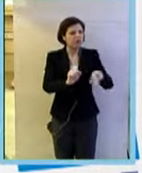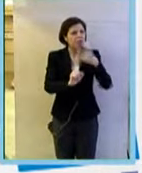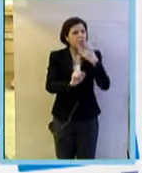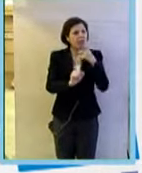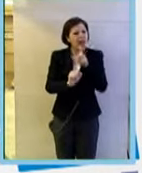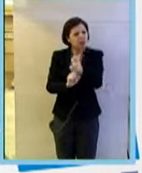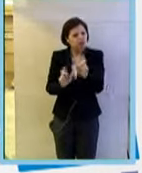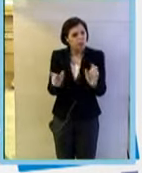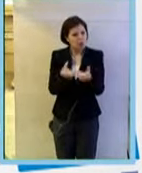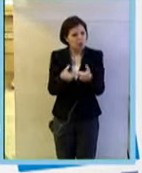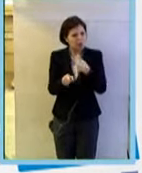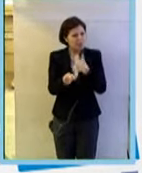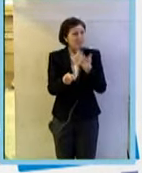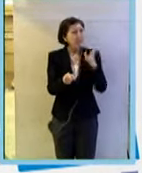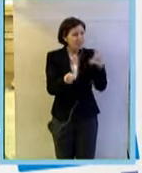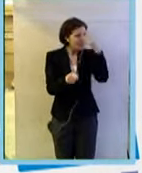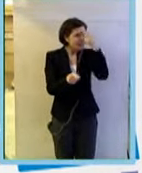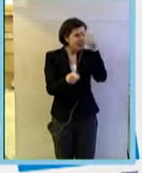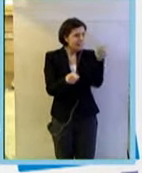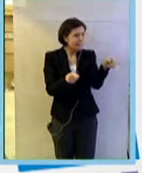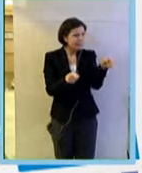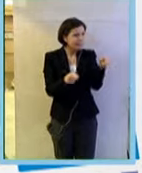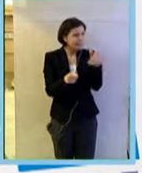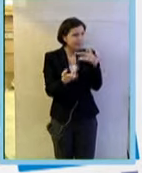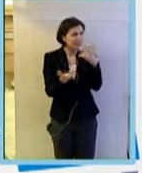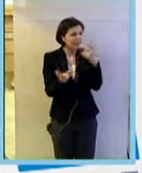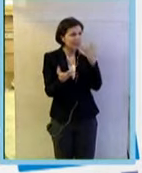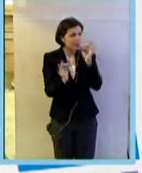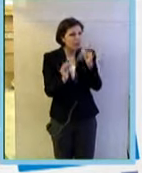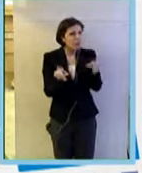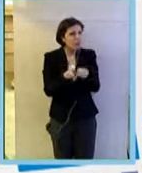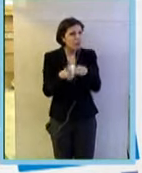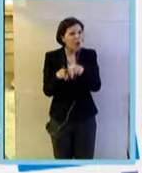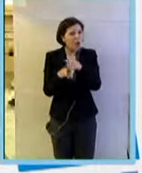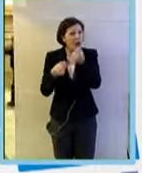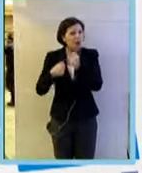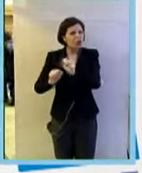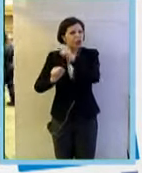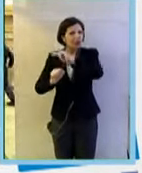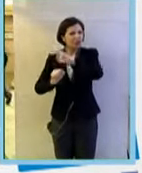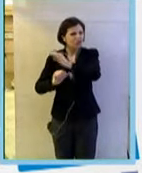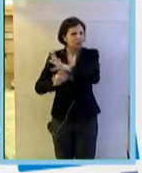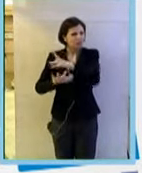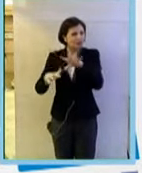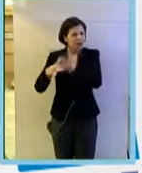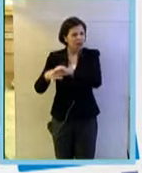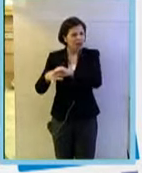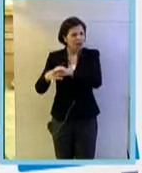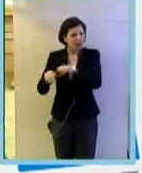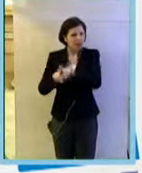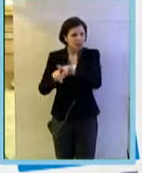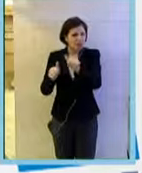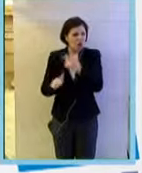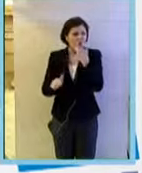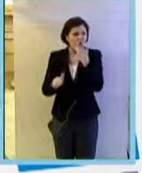angiogenico e questo mi ricorda in qualche modo, anche se indirettamente, l'uso di anticorpi e anti-NGF per produrre immunosimpatectomia